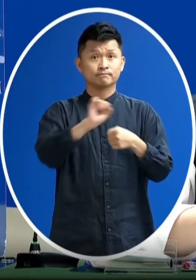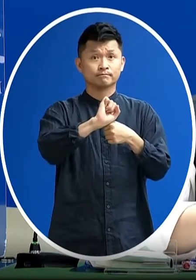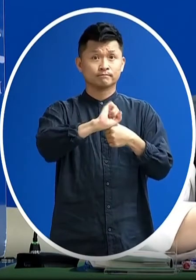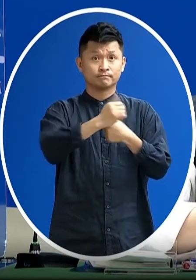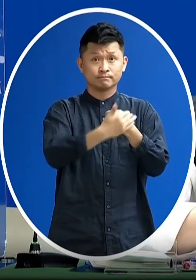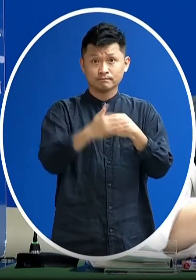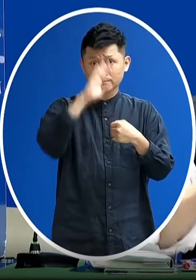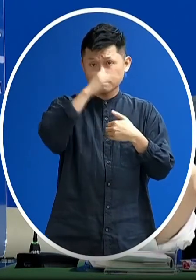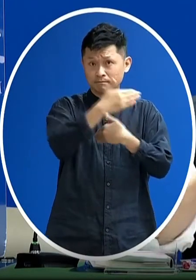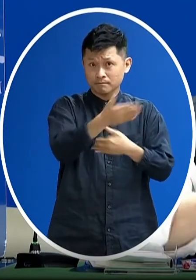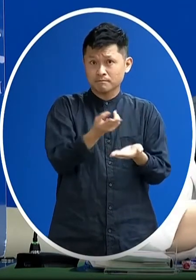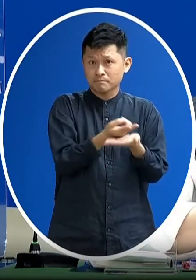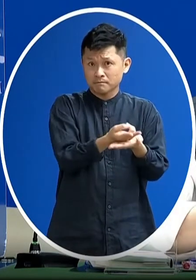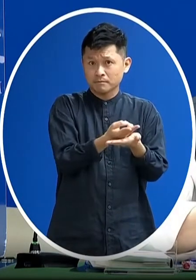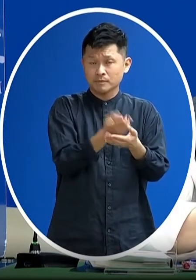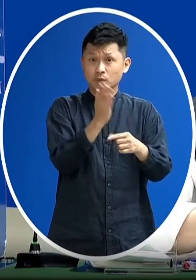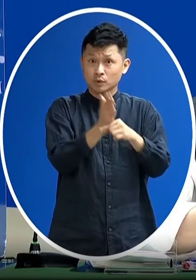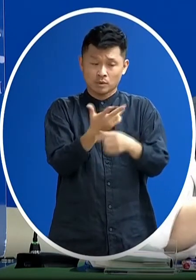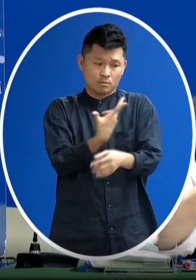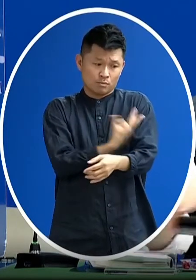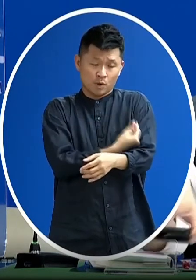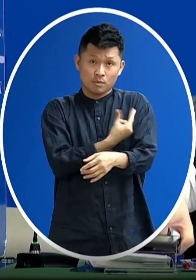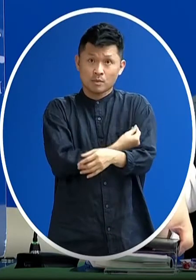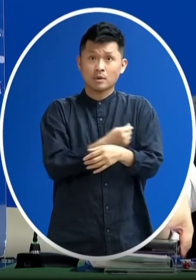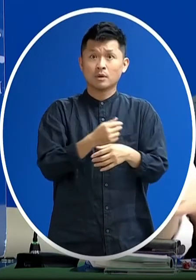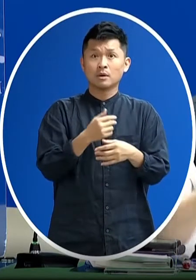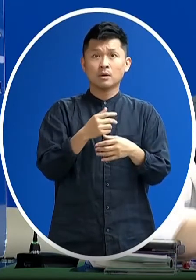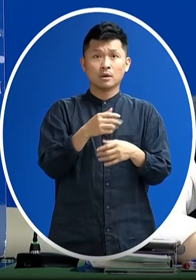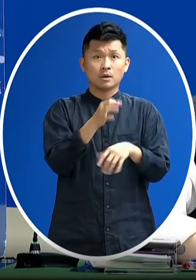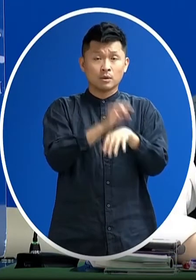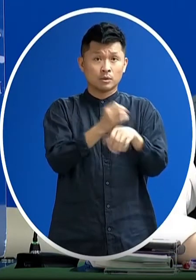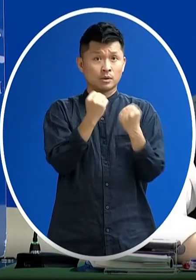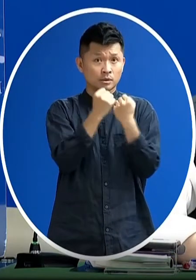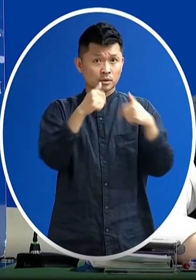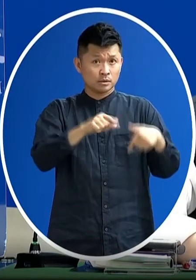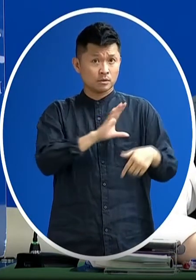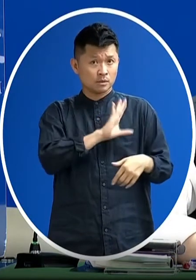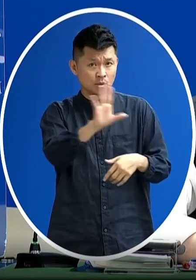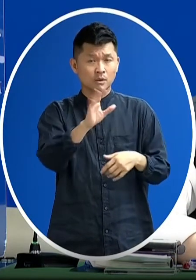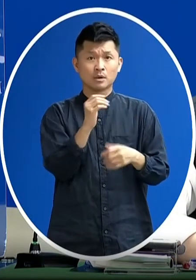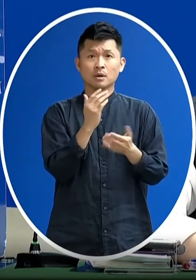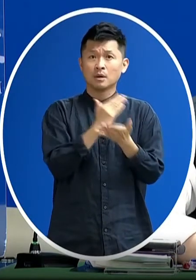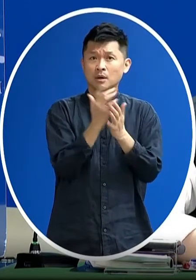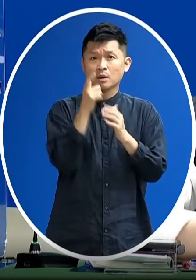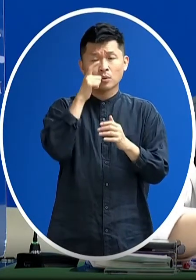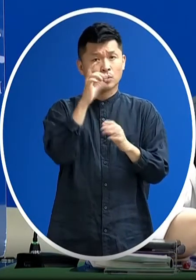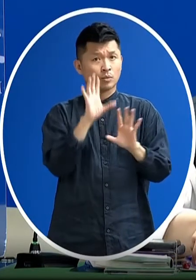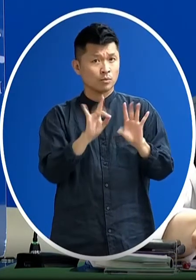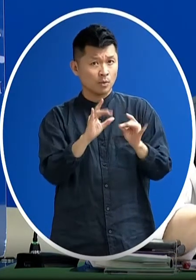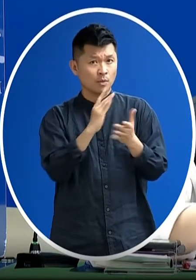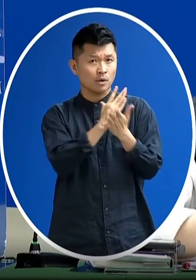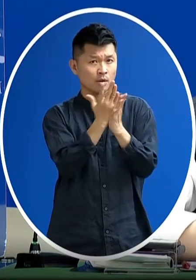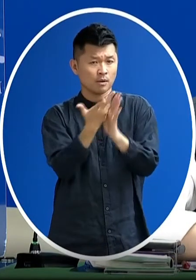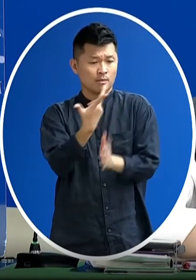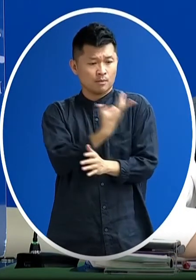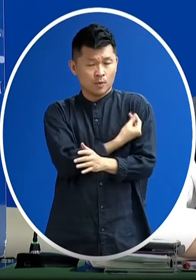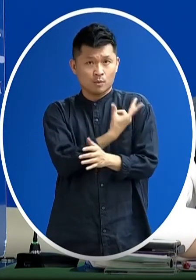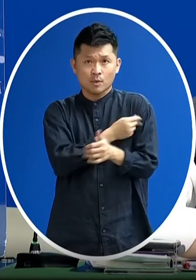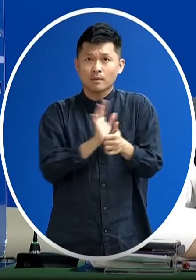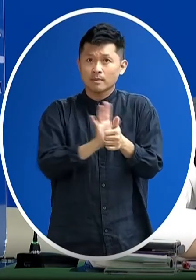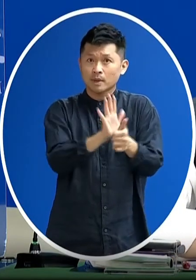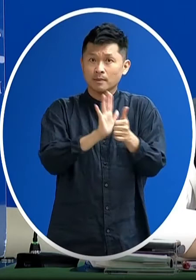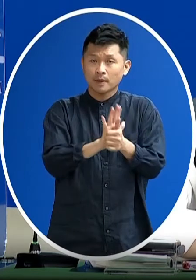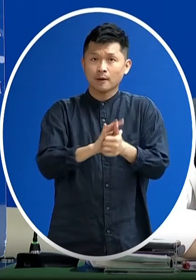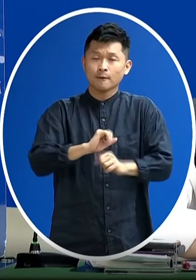治疗，使用瑞德西韦、类固醇还有神经系统的这些相关可能抗癫痫这些药物来治疗，来稳定